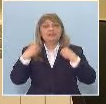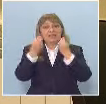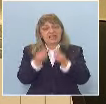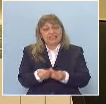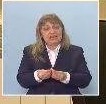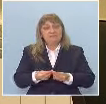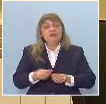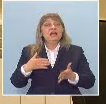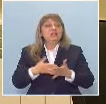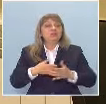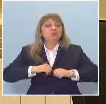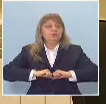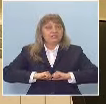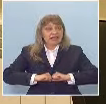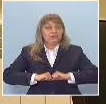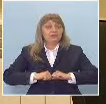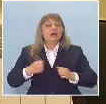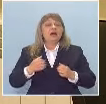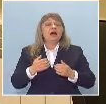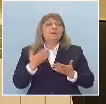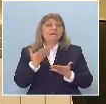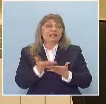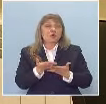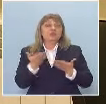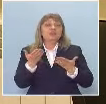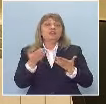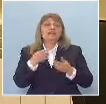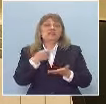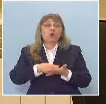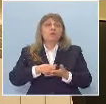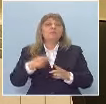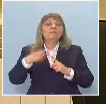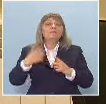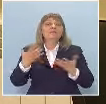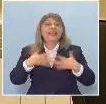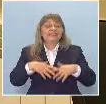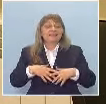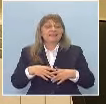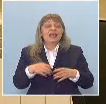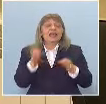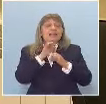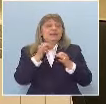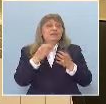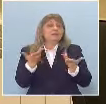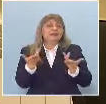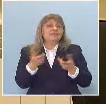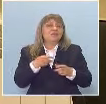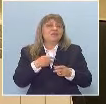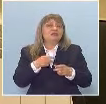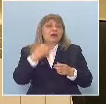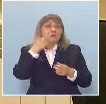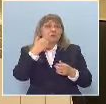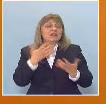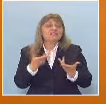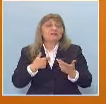директорката на нашето училище ни предложи да закупим техника, с която да снимаме, но ние сме 12-ти клас и няма накъде повече да снимаме. И си казахме, нека да го оставим